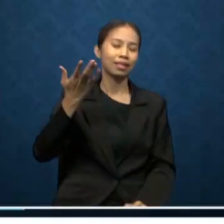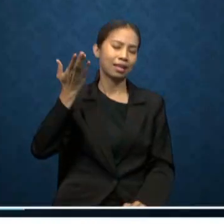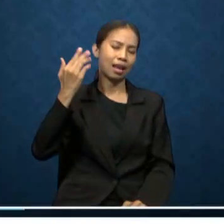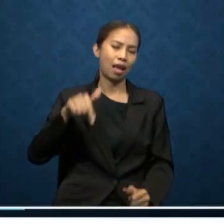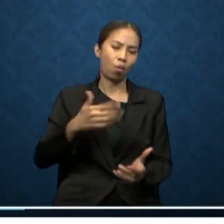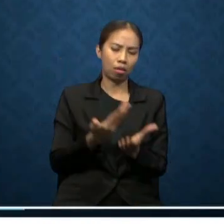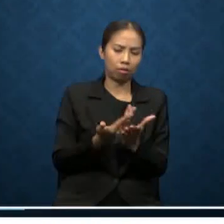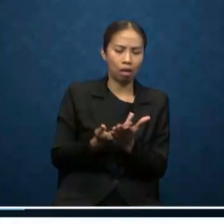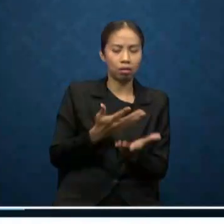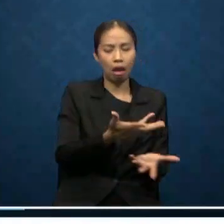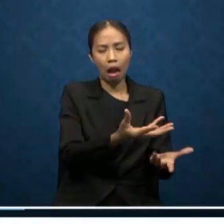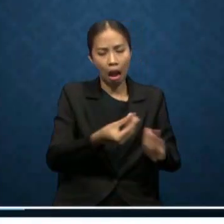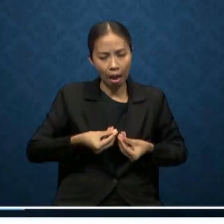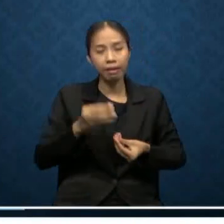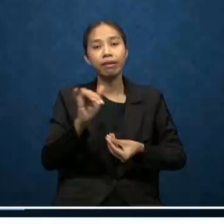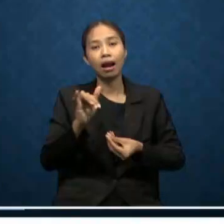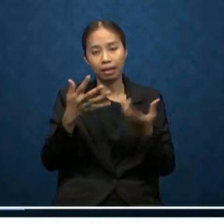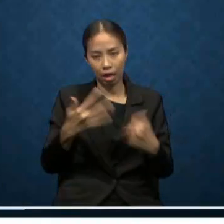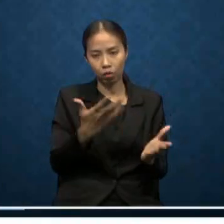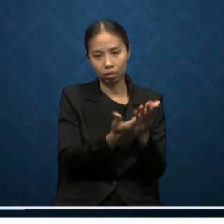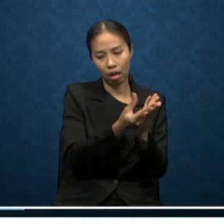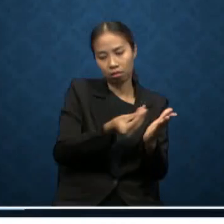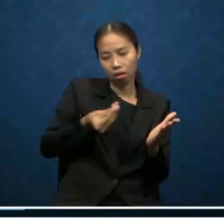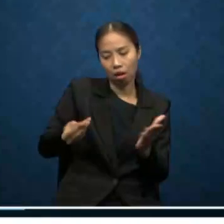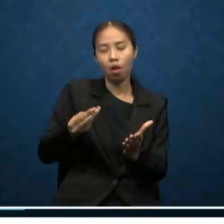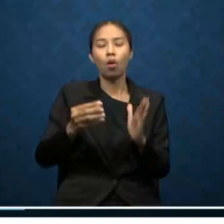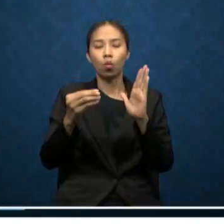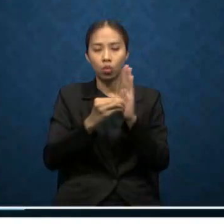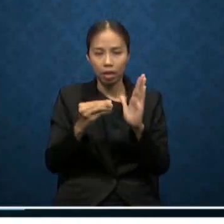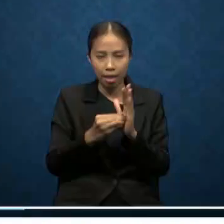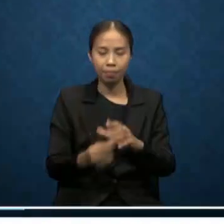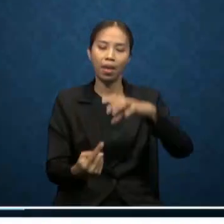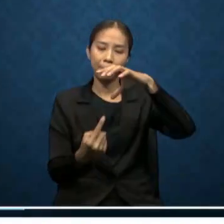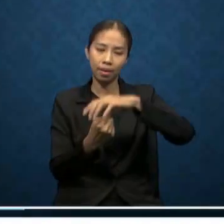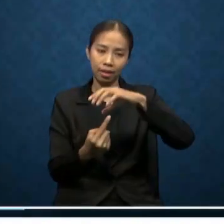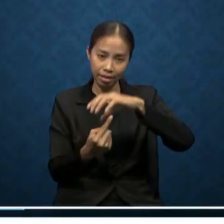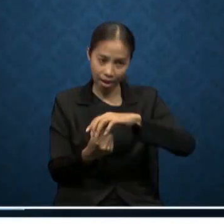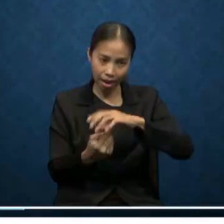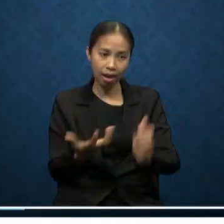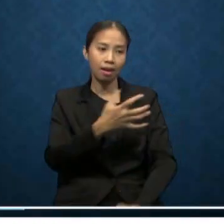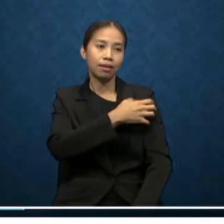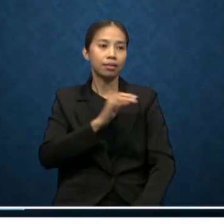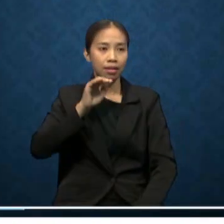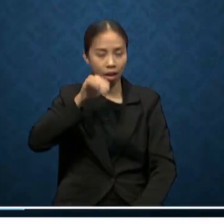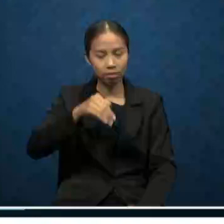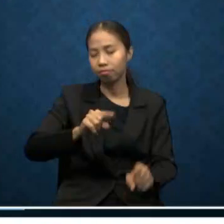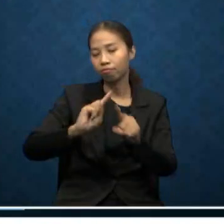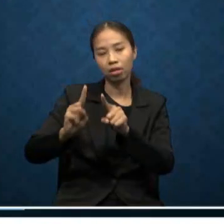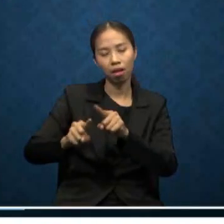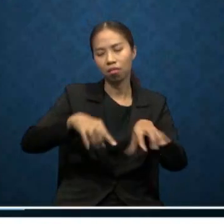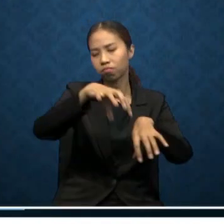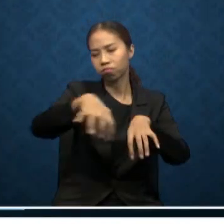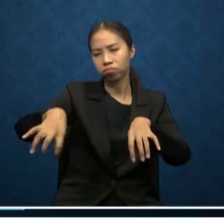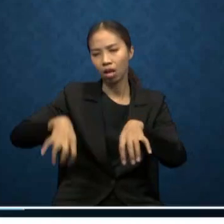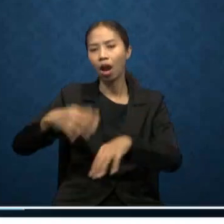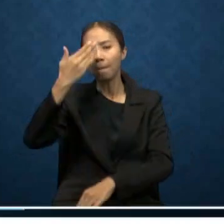อไม่รมนัจดจะให้กกงเทศมนครเมืประทยาเทศบลนครและเทศบาเมืองซึงสู